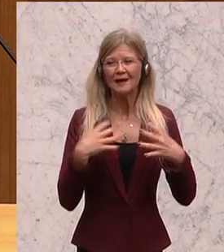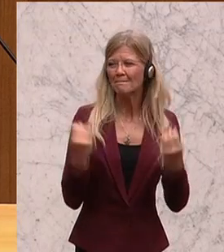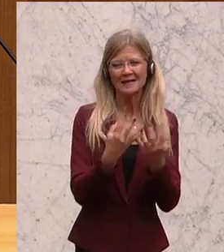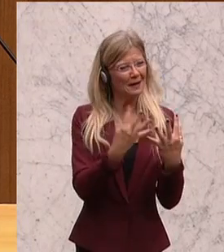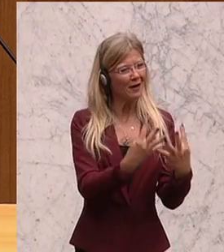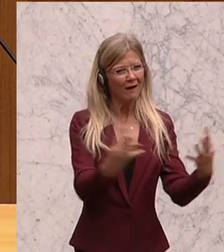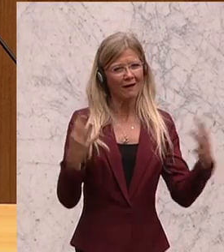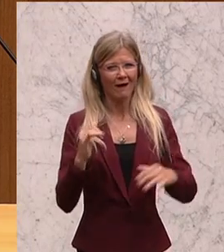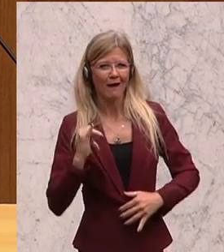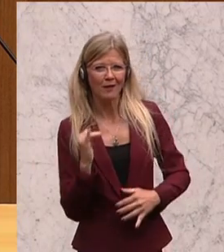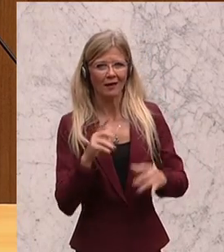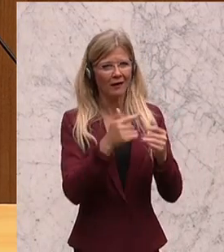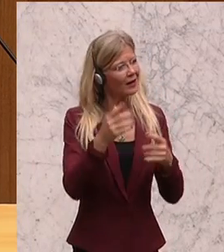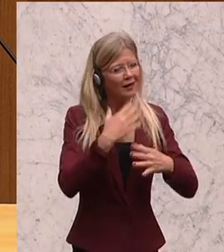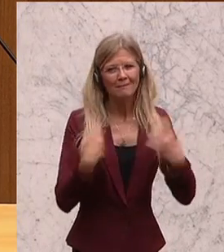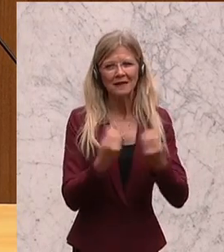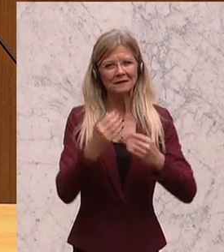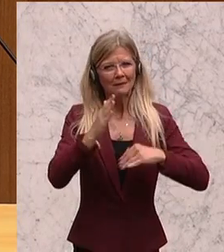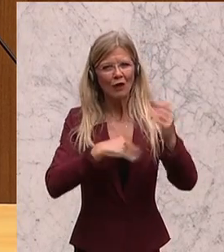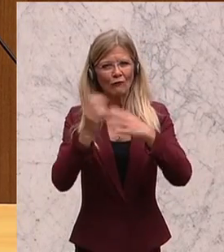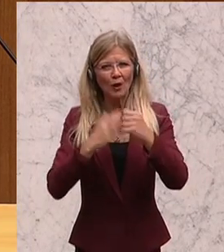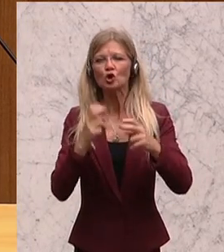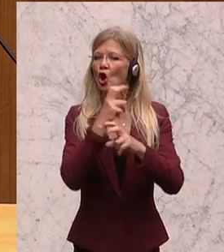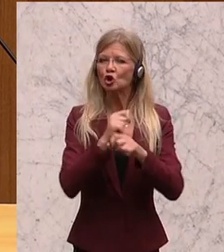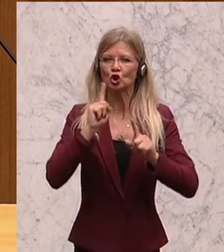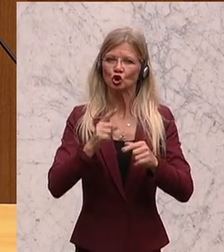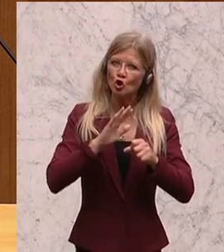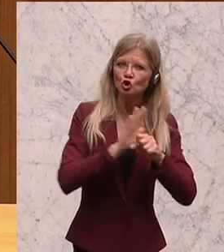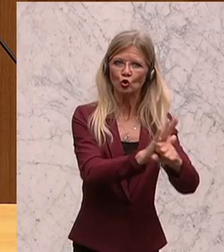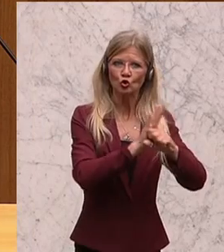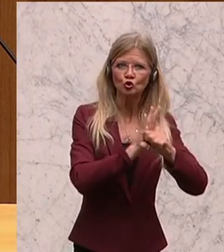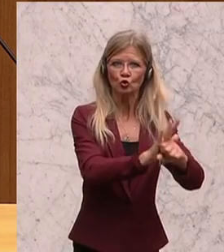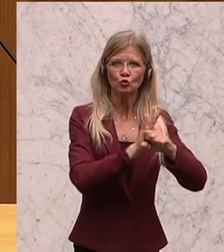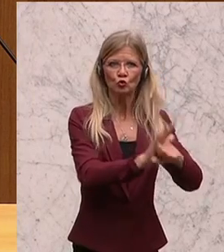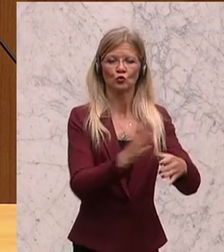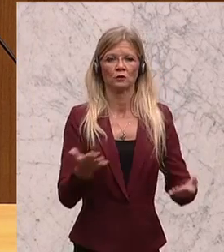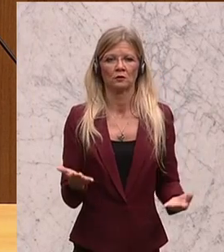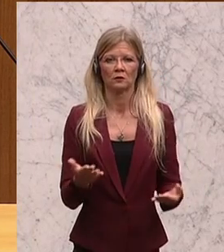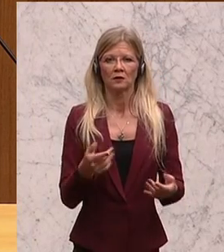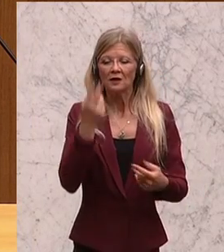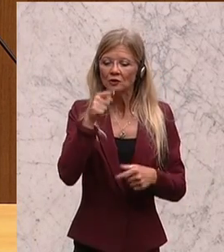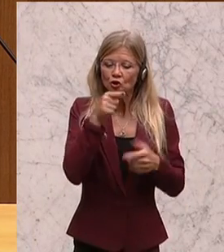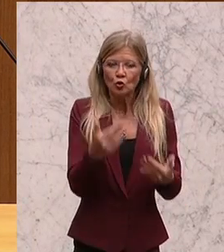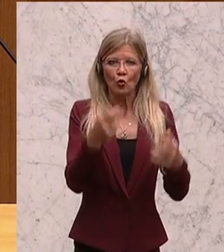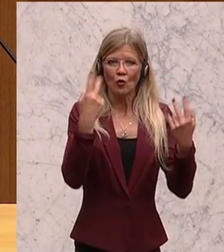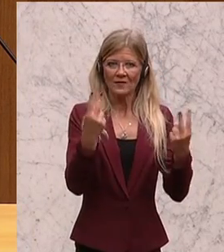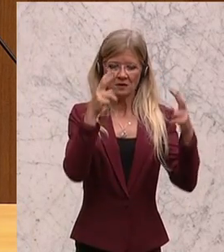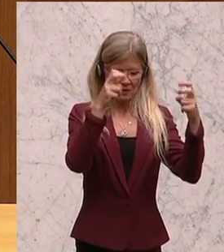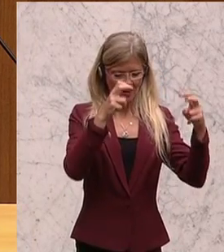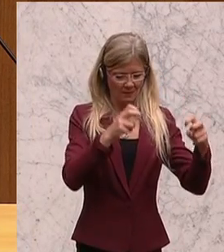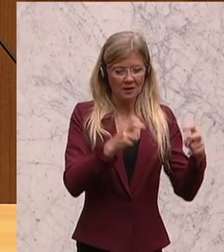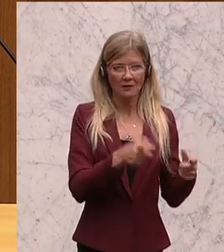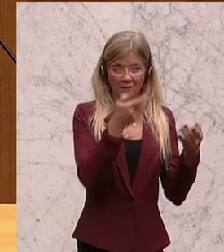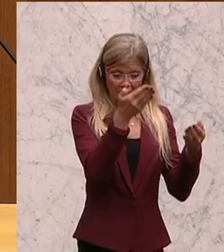von Österreich weg Druck machen für diese wichtigen Themen. Ich freue mich, dass noch nicht ganz entschlossen, aber